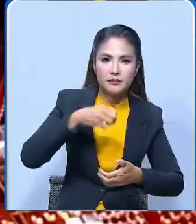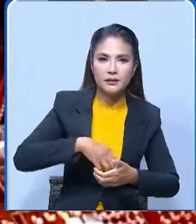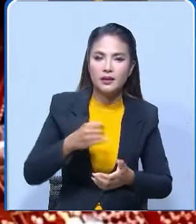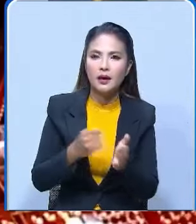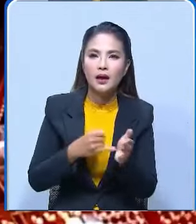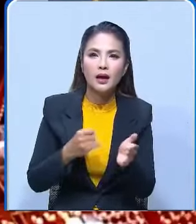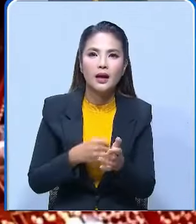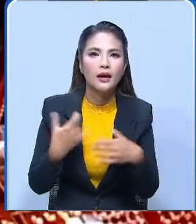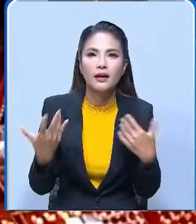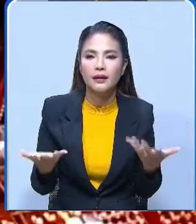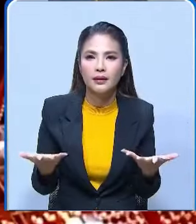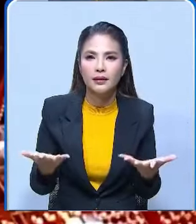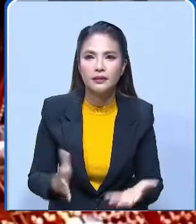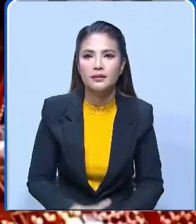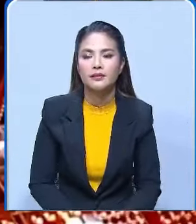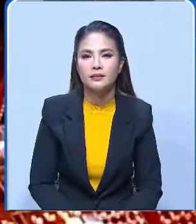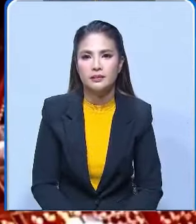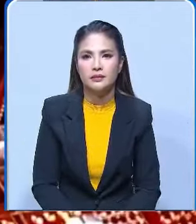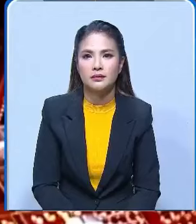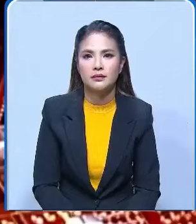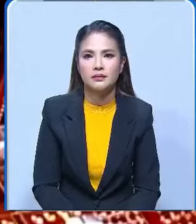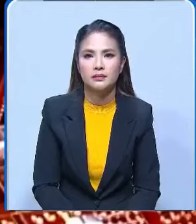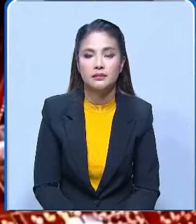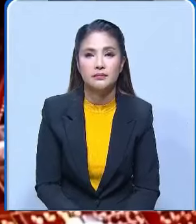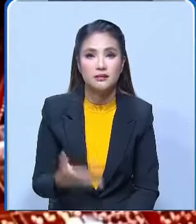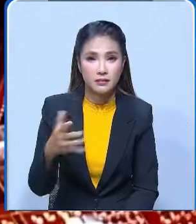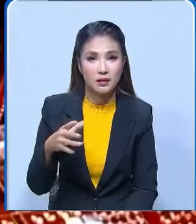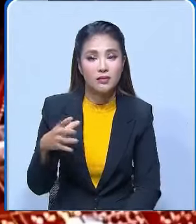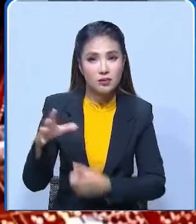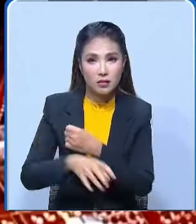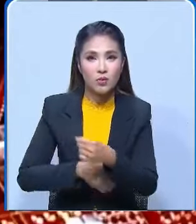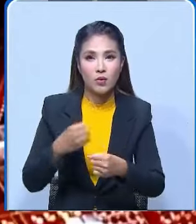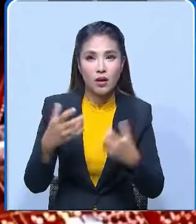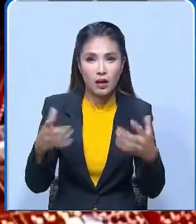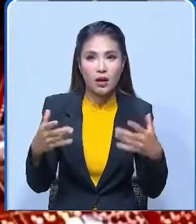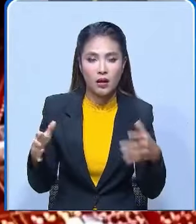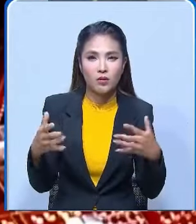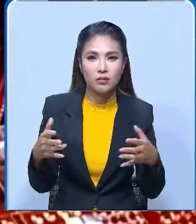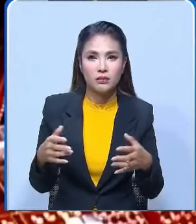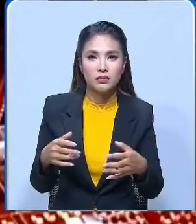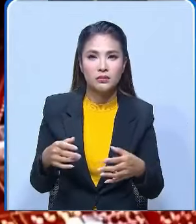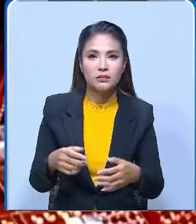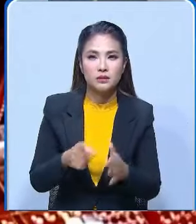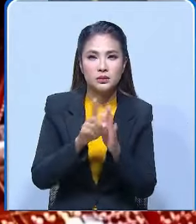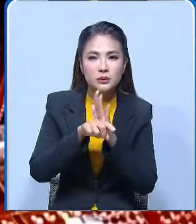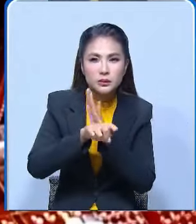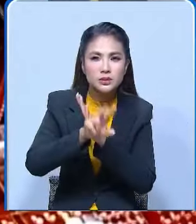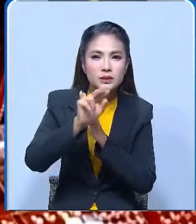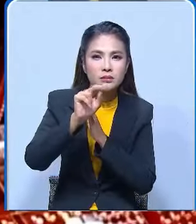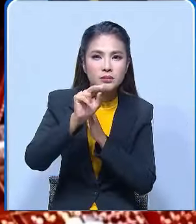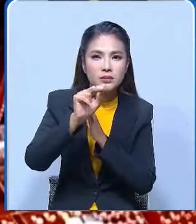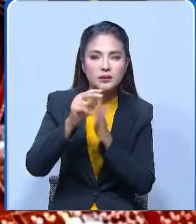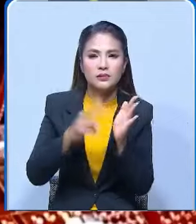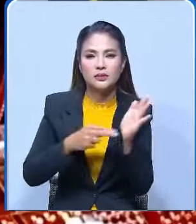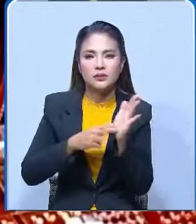ขามาก เนี่ยค่ะแล้วก็พอก่อเหตุฉวยทองไปอย่างที่ตัวเองพอใจแล้วนะคะใช้เวลาประมาณ30วินาทีก็วิ่งหนีออกไป